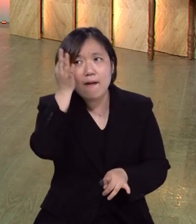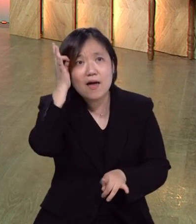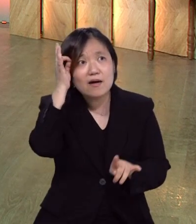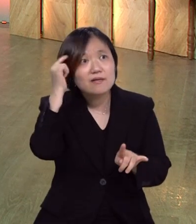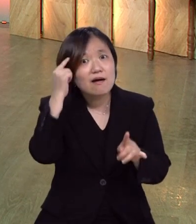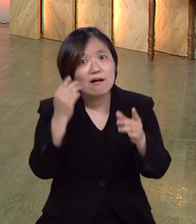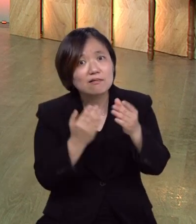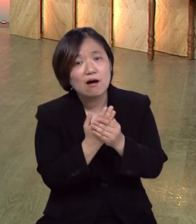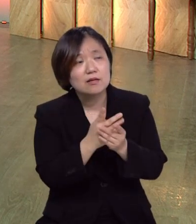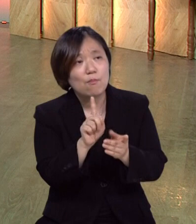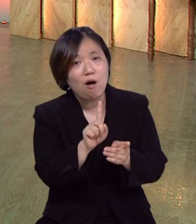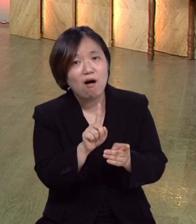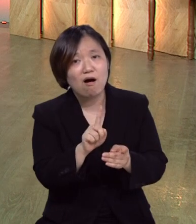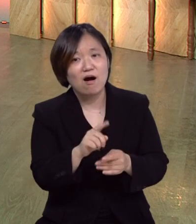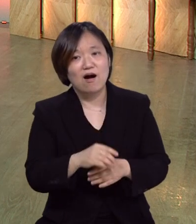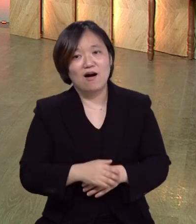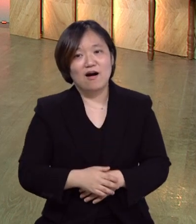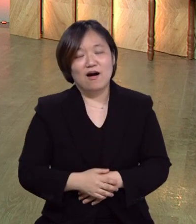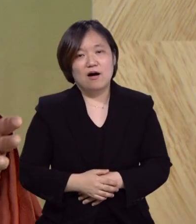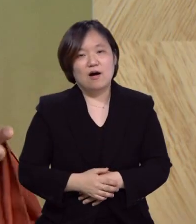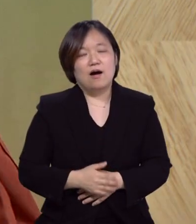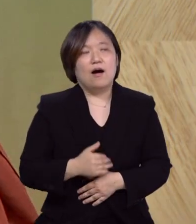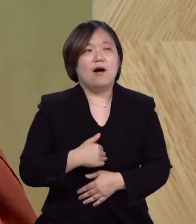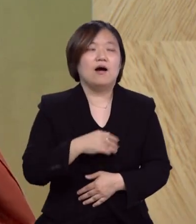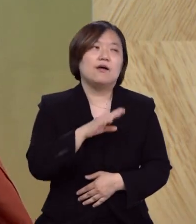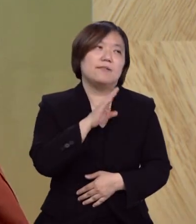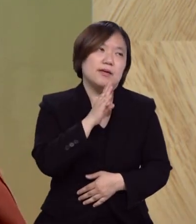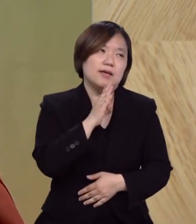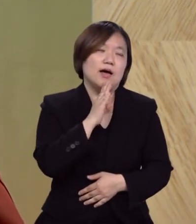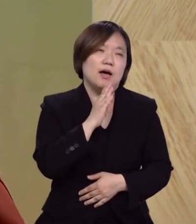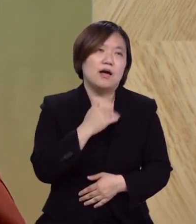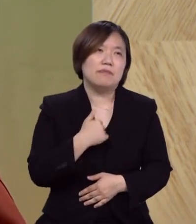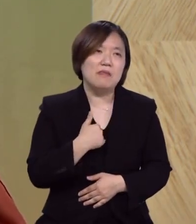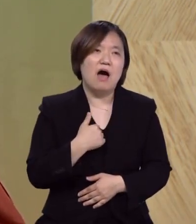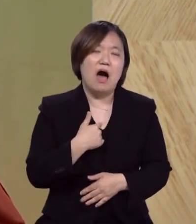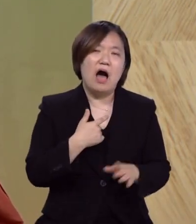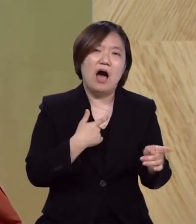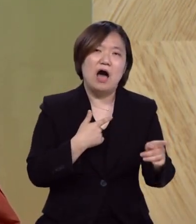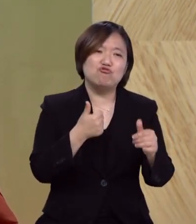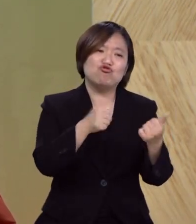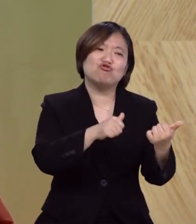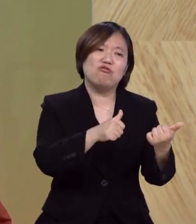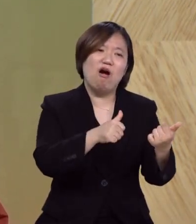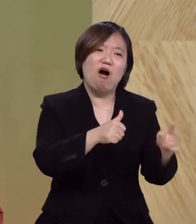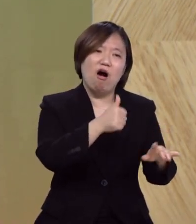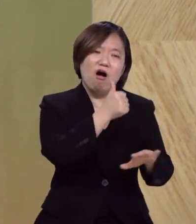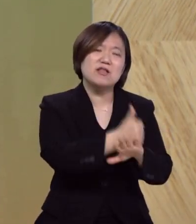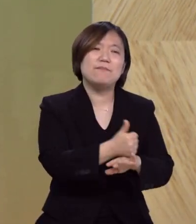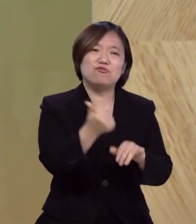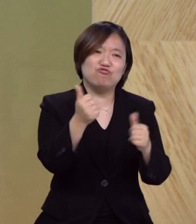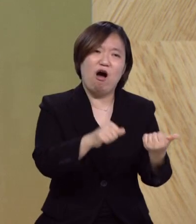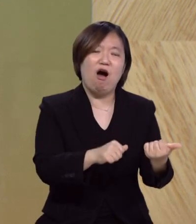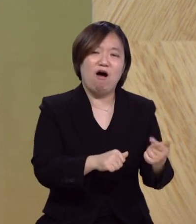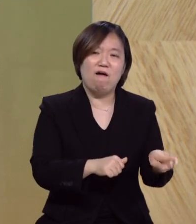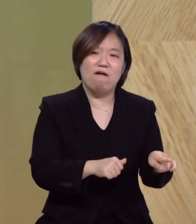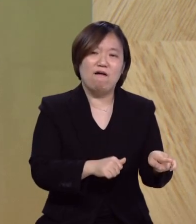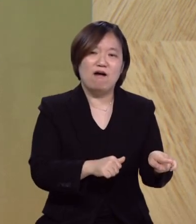생각이 들더래요 그래 어차피 죽을 거 부처님께